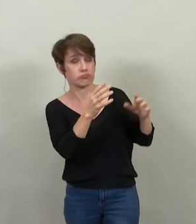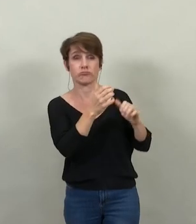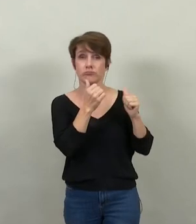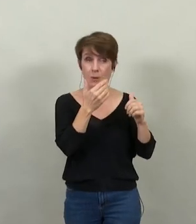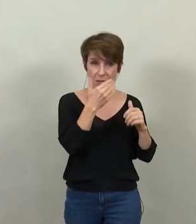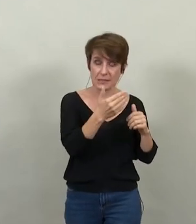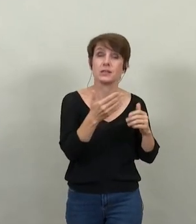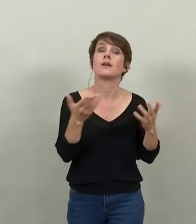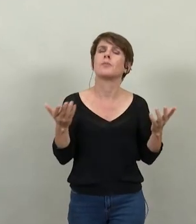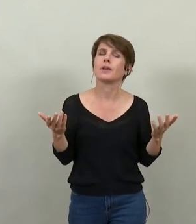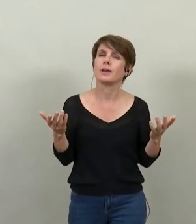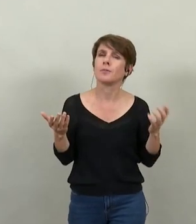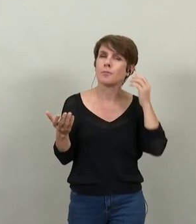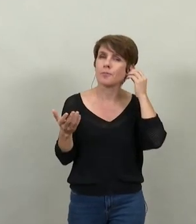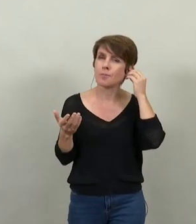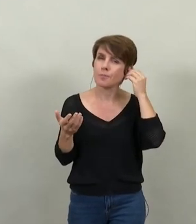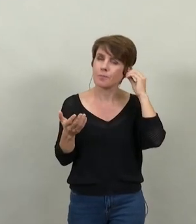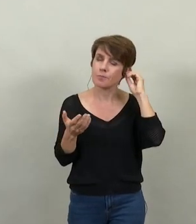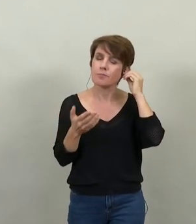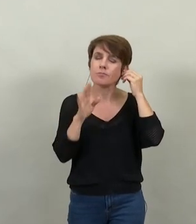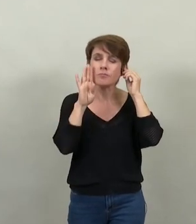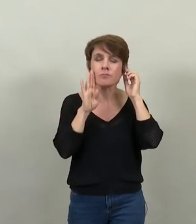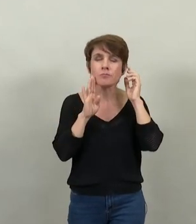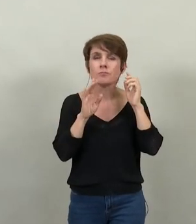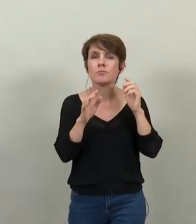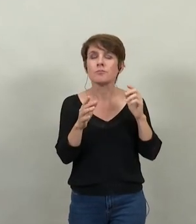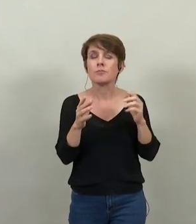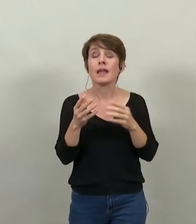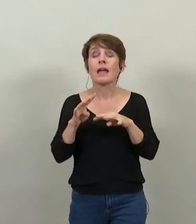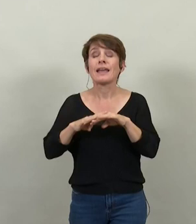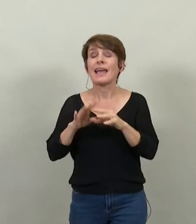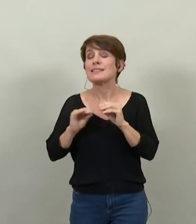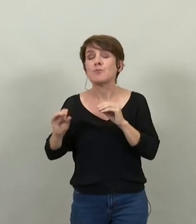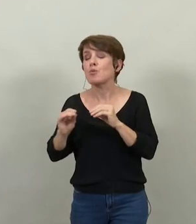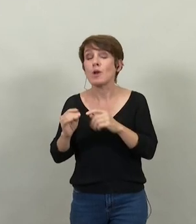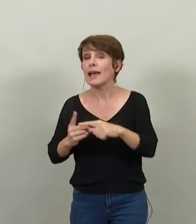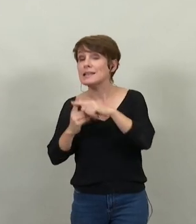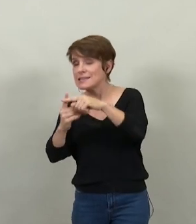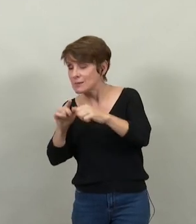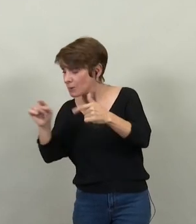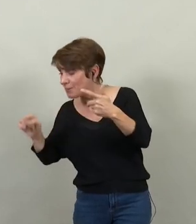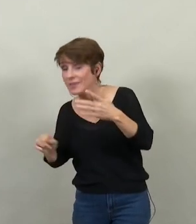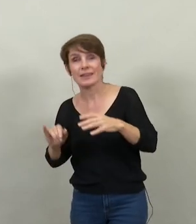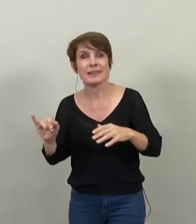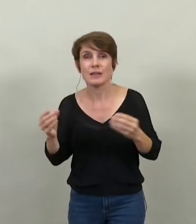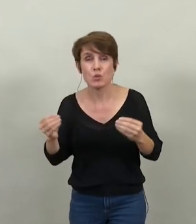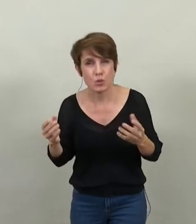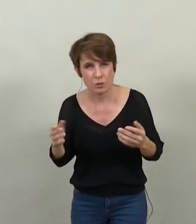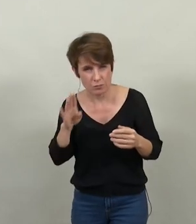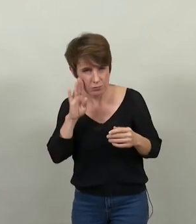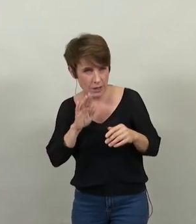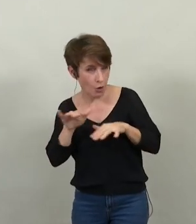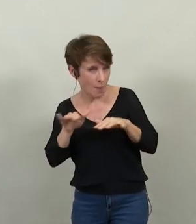qu'on peut nous clarifier à peu près la la quelle cible quand on parle de de quartier populaire et s'il y a une méthode particulière ou